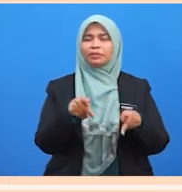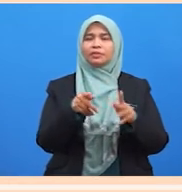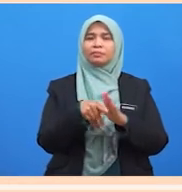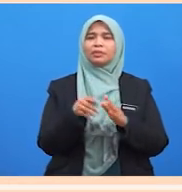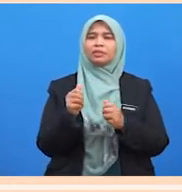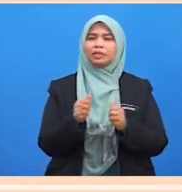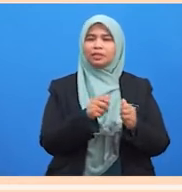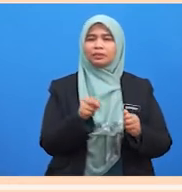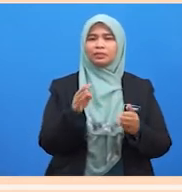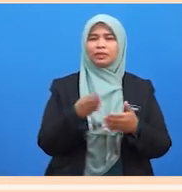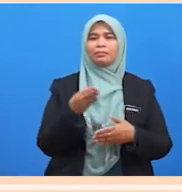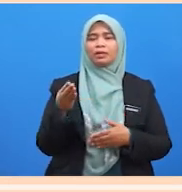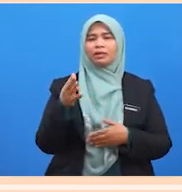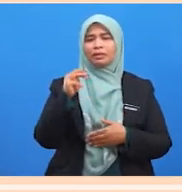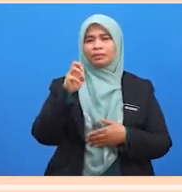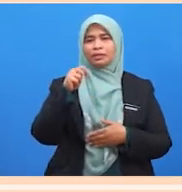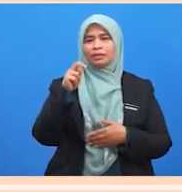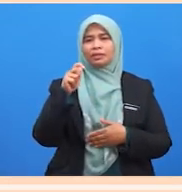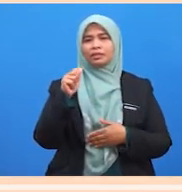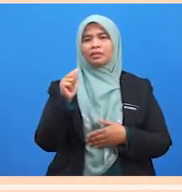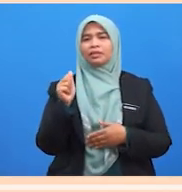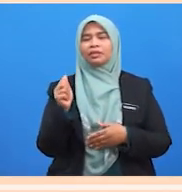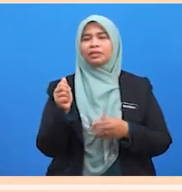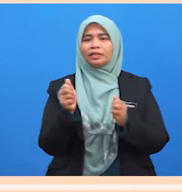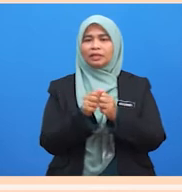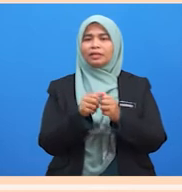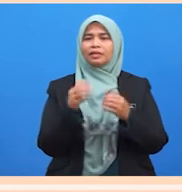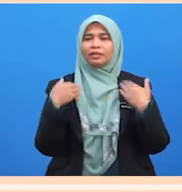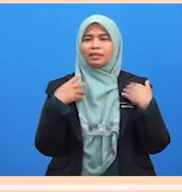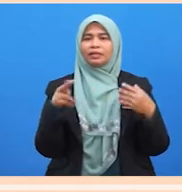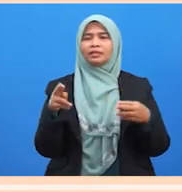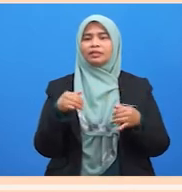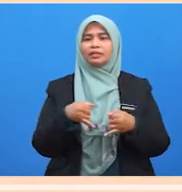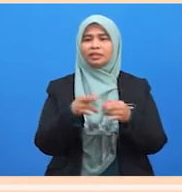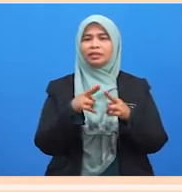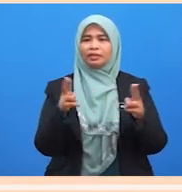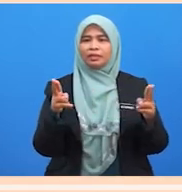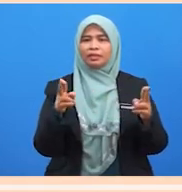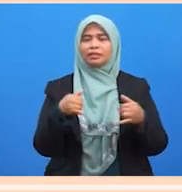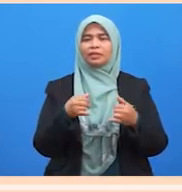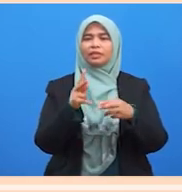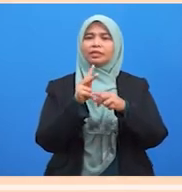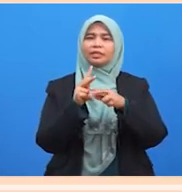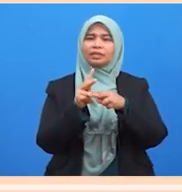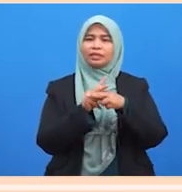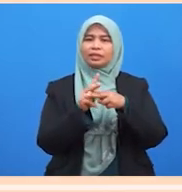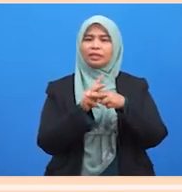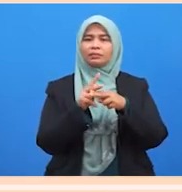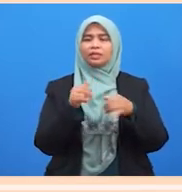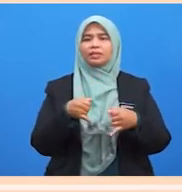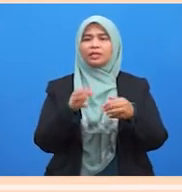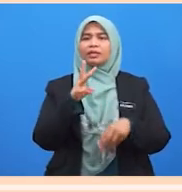mentah dengan adanya rangkaian jalan raya, jalan kereta api, jalan air dan jalan